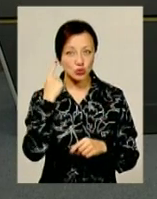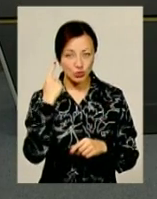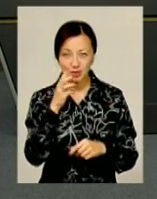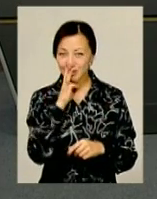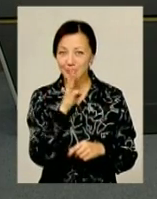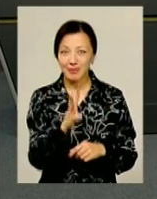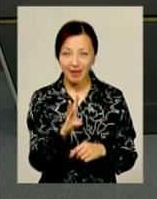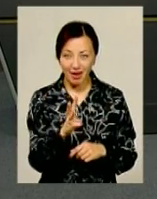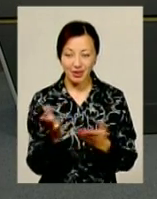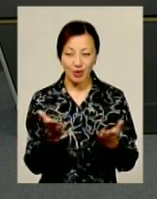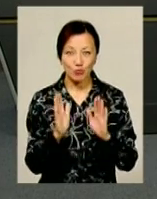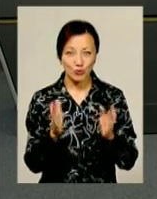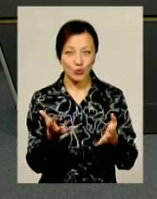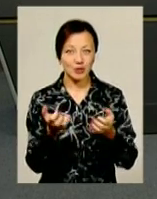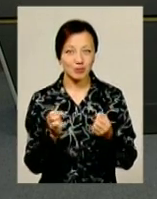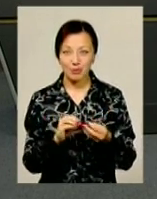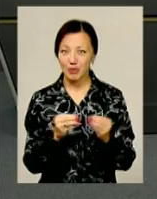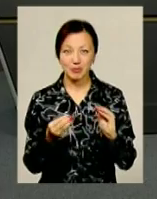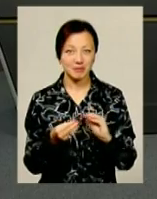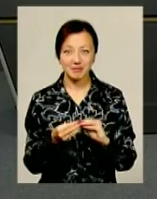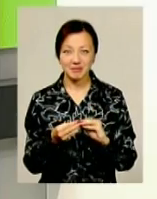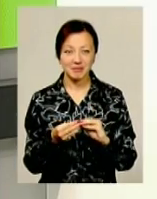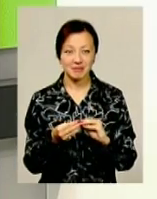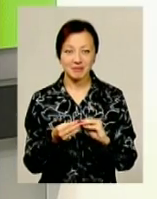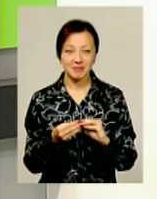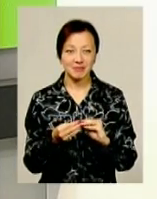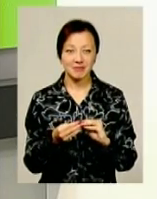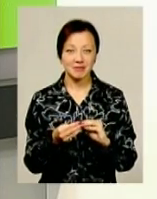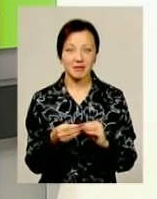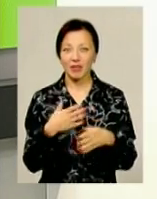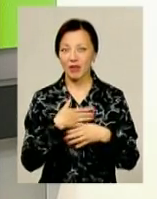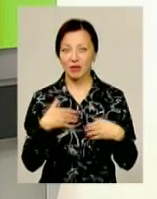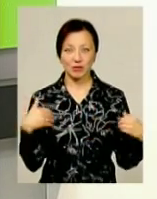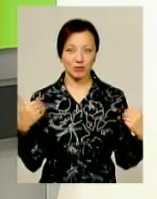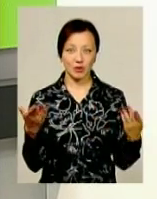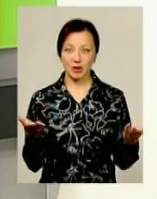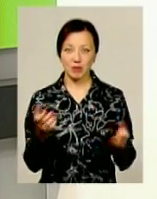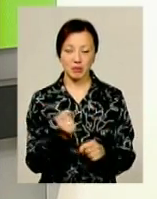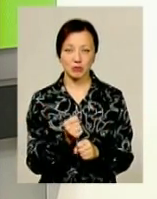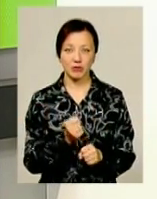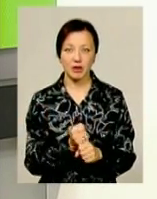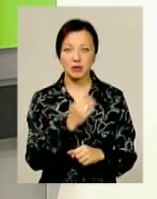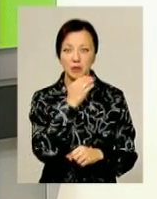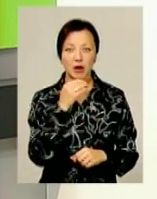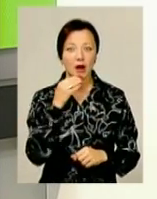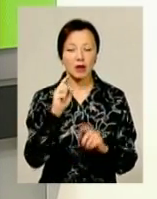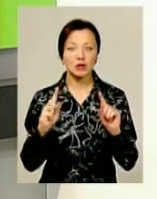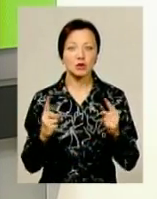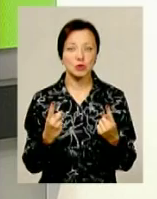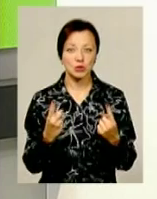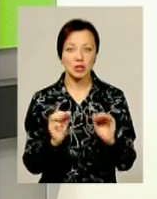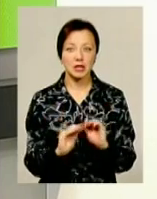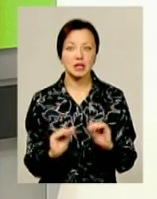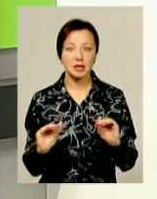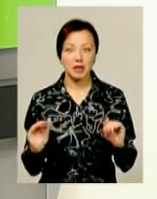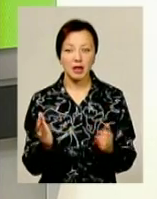чують заробітну платню, яку вони будуть отримувати, да, тобто їх це не влаштовує. І багато дуже